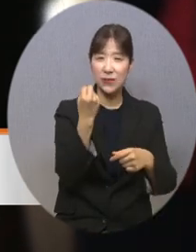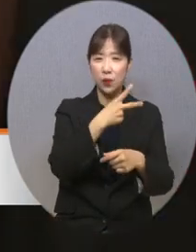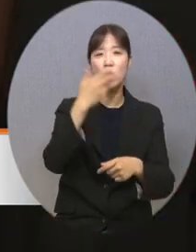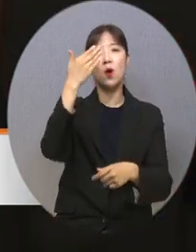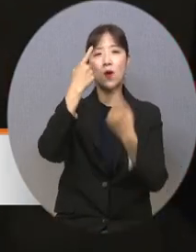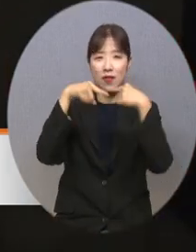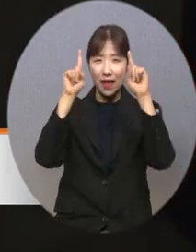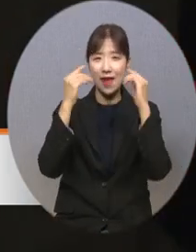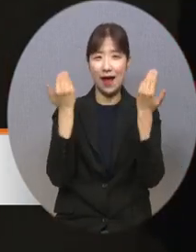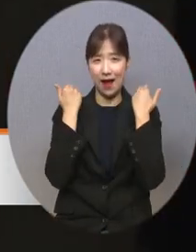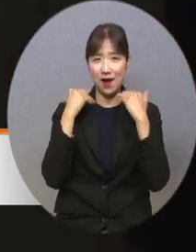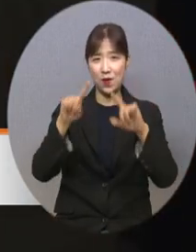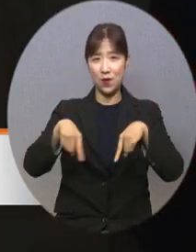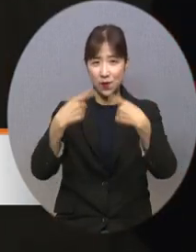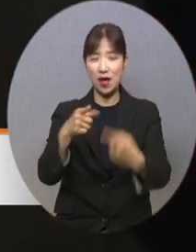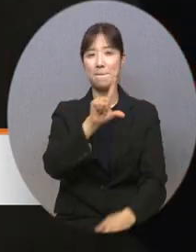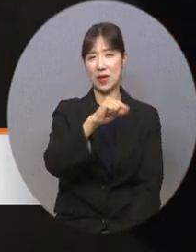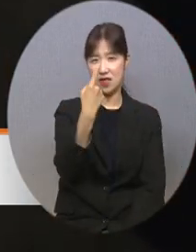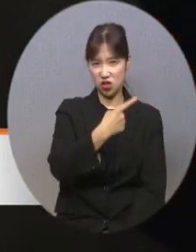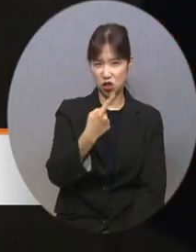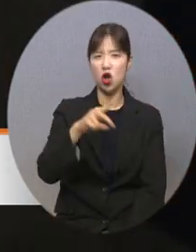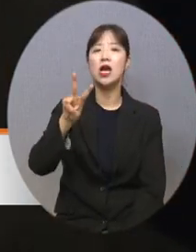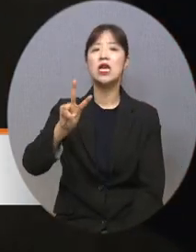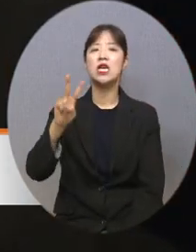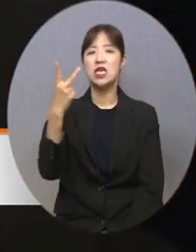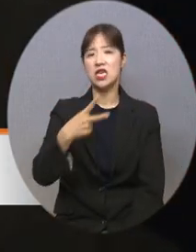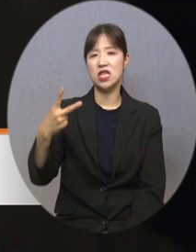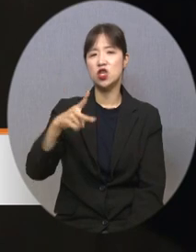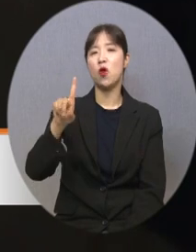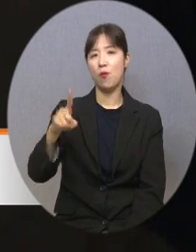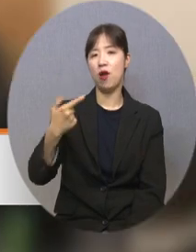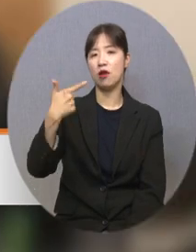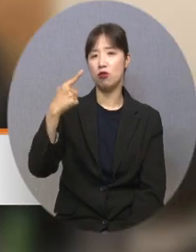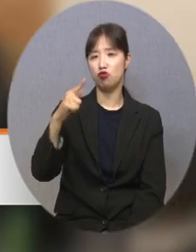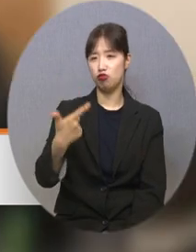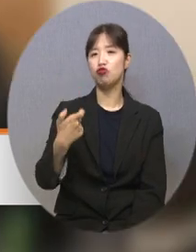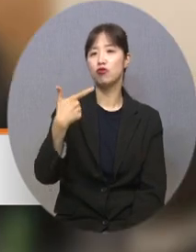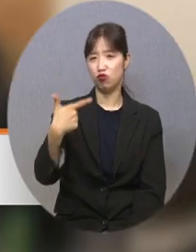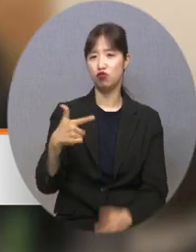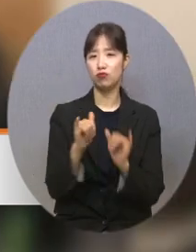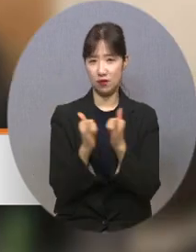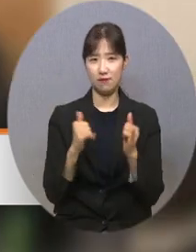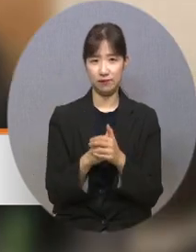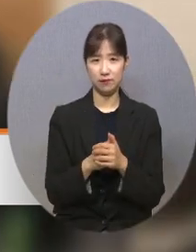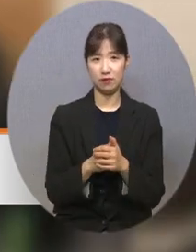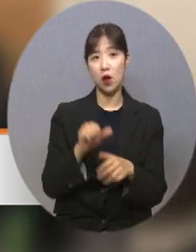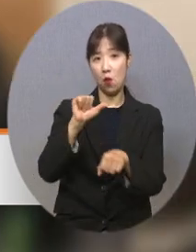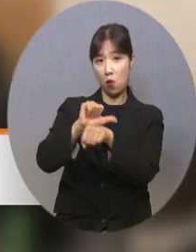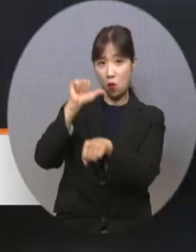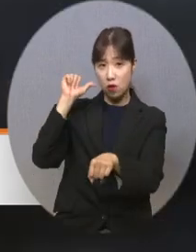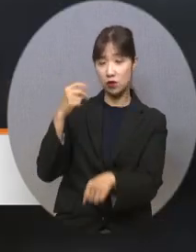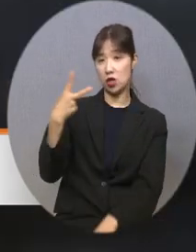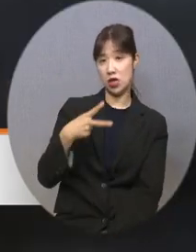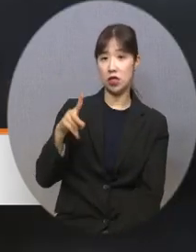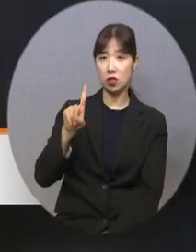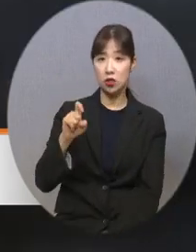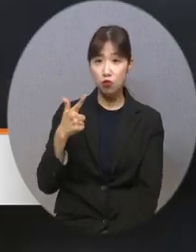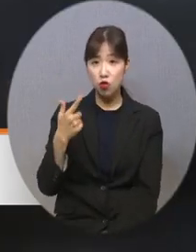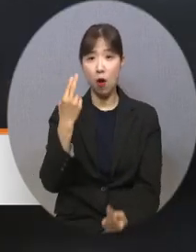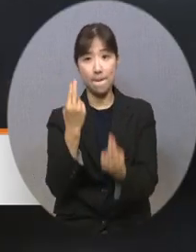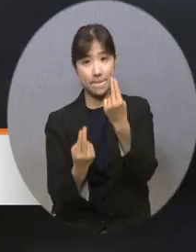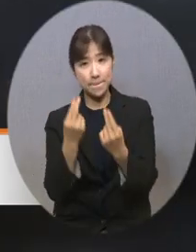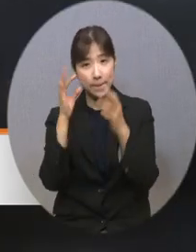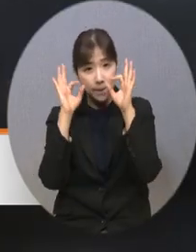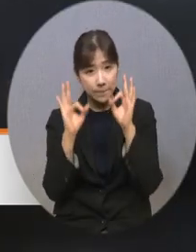66명 대학 진학이 너는 2160 6명의 이릅니다 이는 5년 전인 2016년 갑이 교회